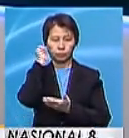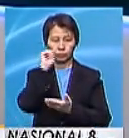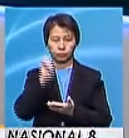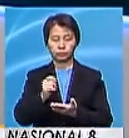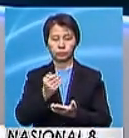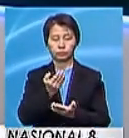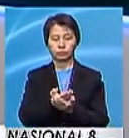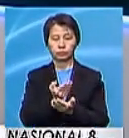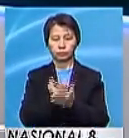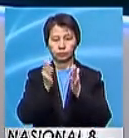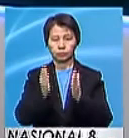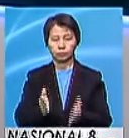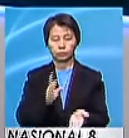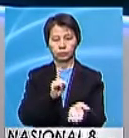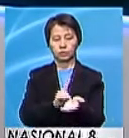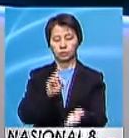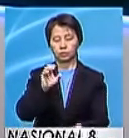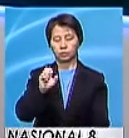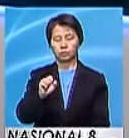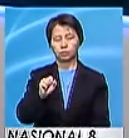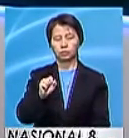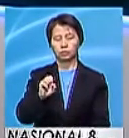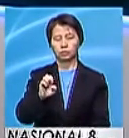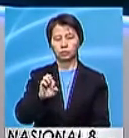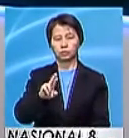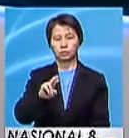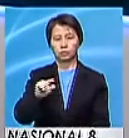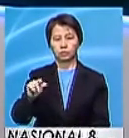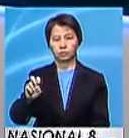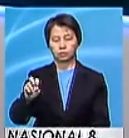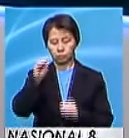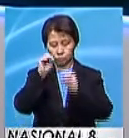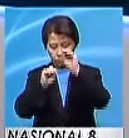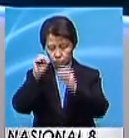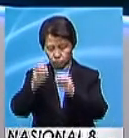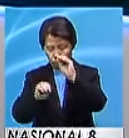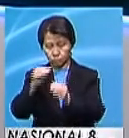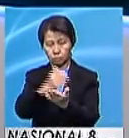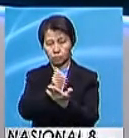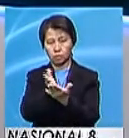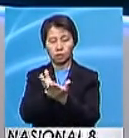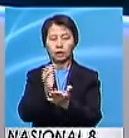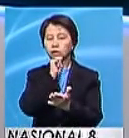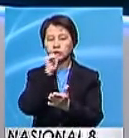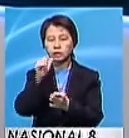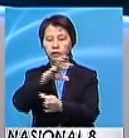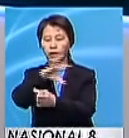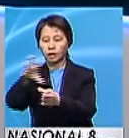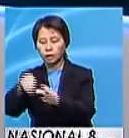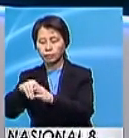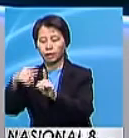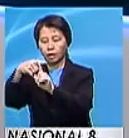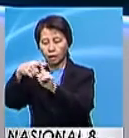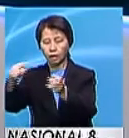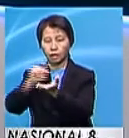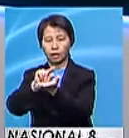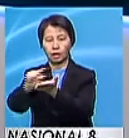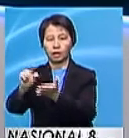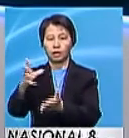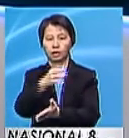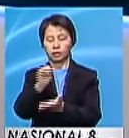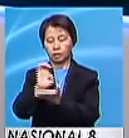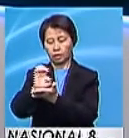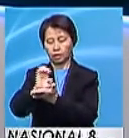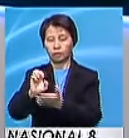Tan Sri Dr. Muhammad Irwan Serigar Abdullah memberi jaminan pengubah suaian ini tidak akan melibatkan sebarang pemotongan gaji dan